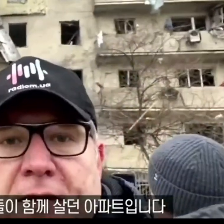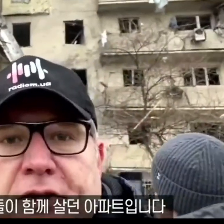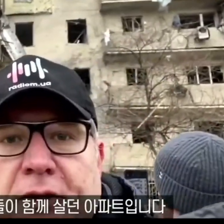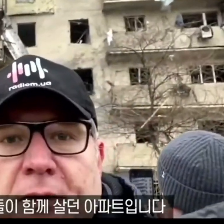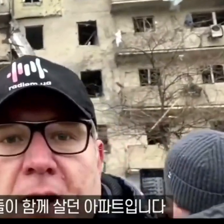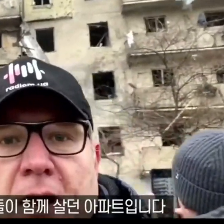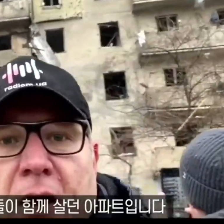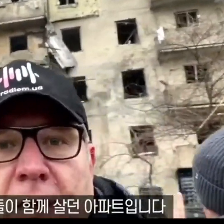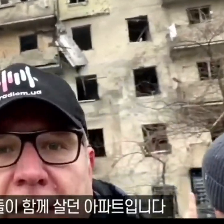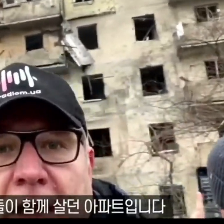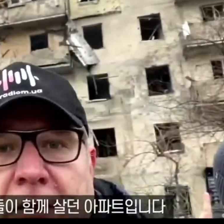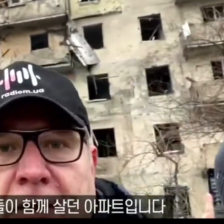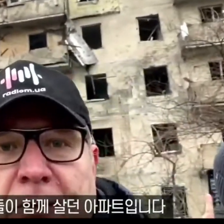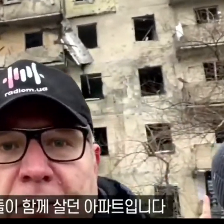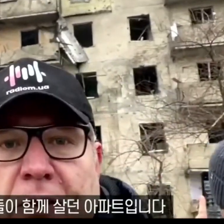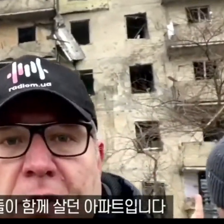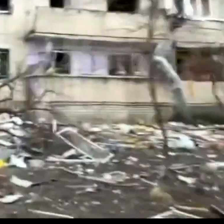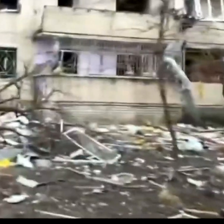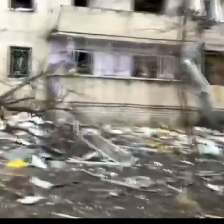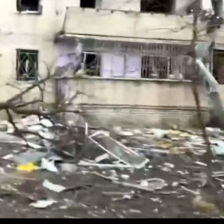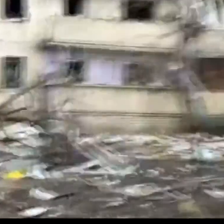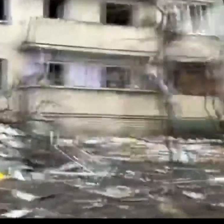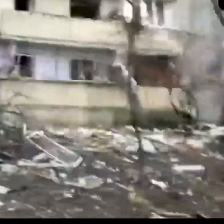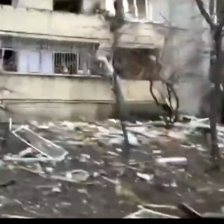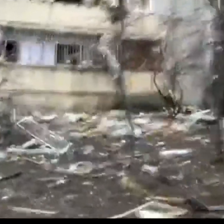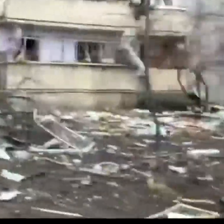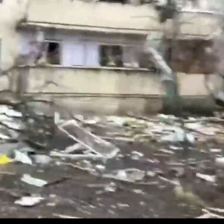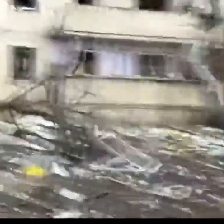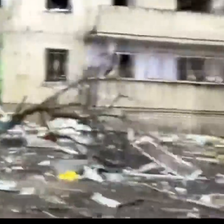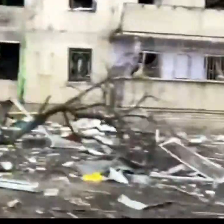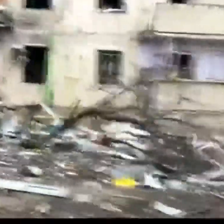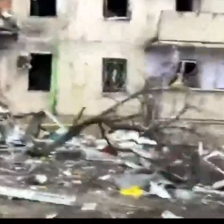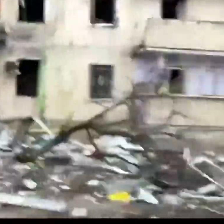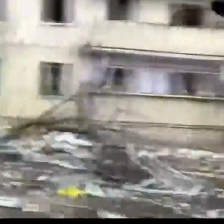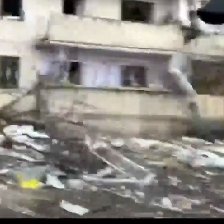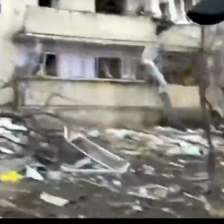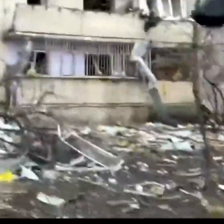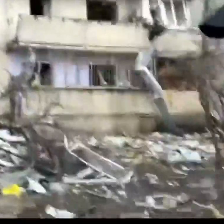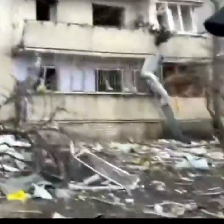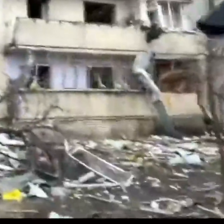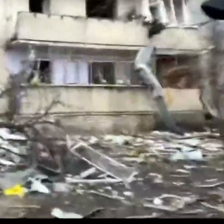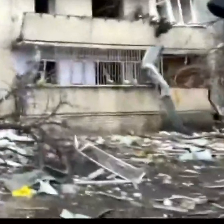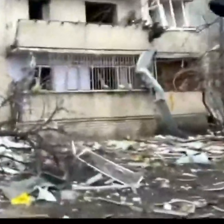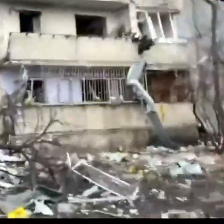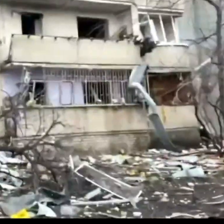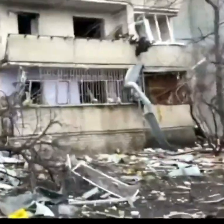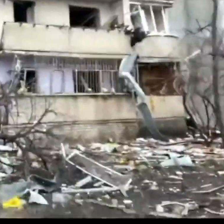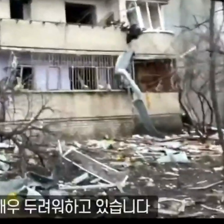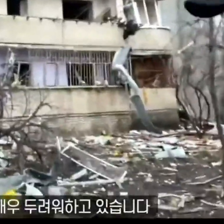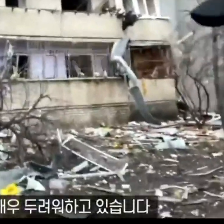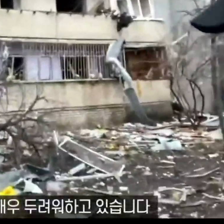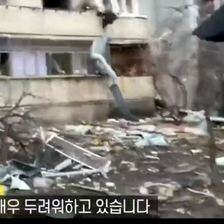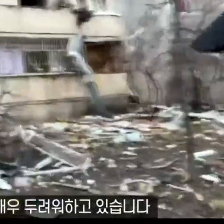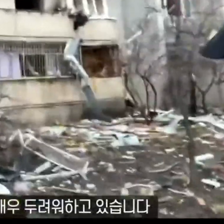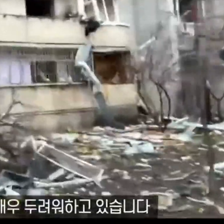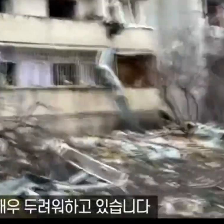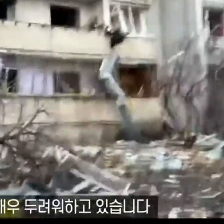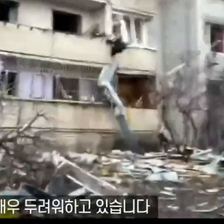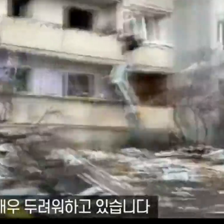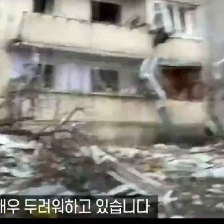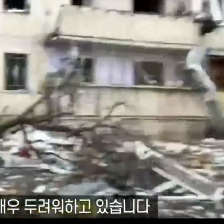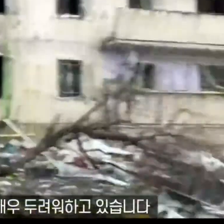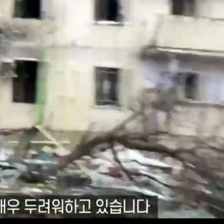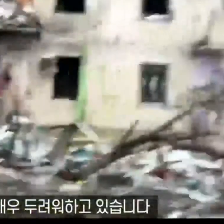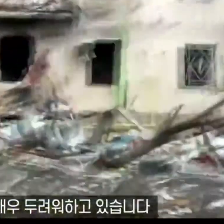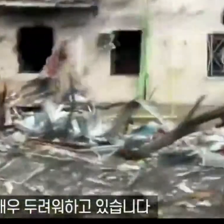with children, with elderly people, to brothers and sisters in churches, and please pray for us because people are